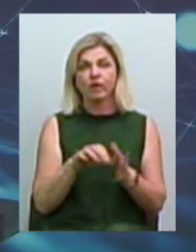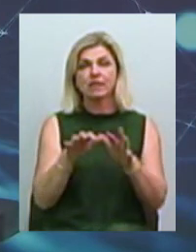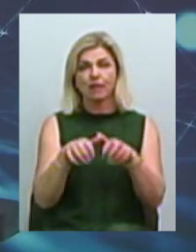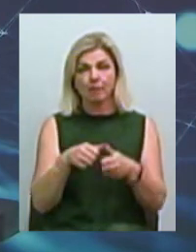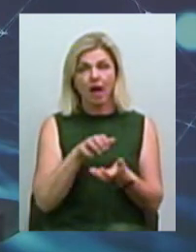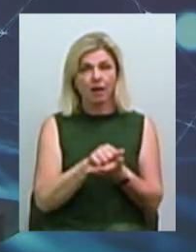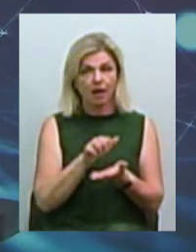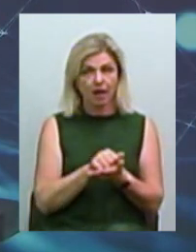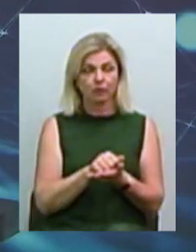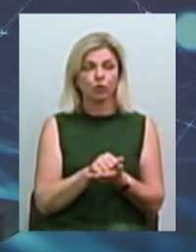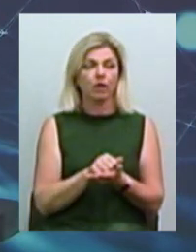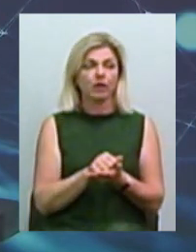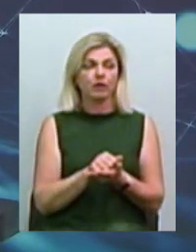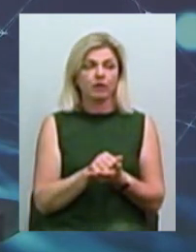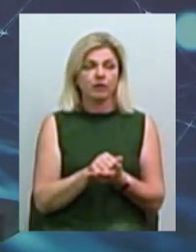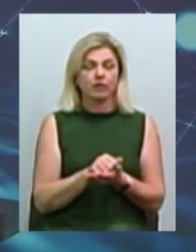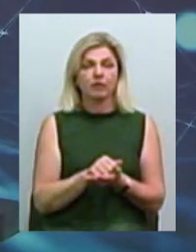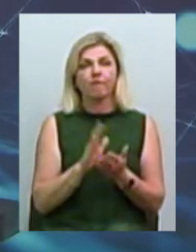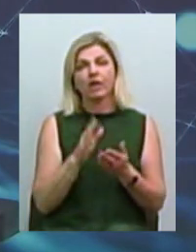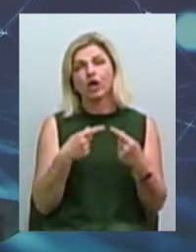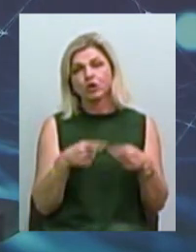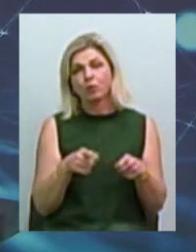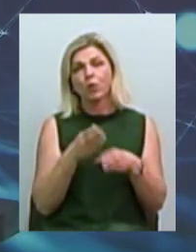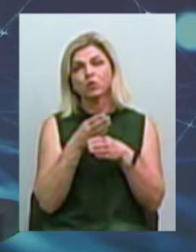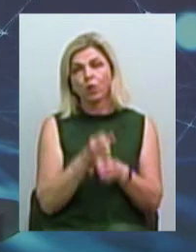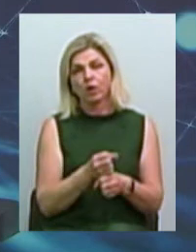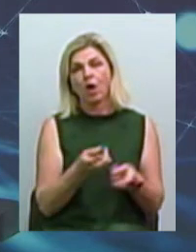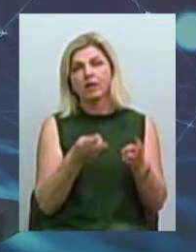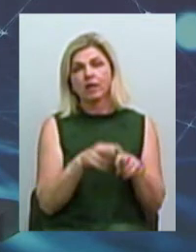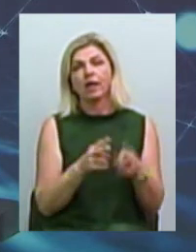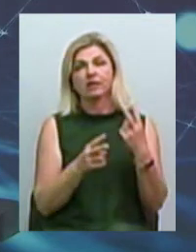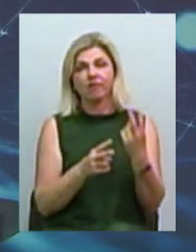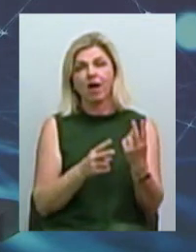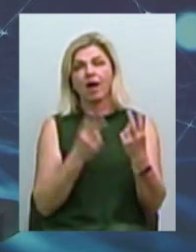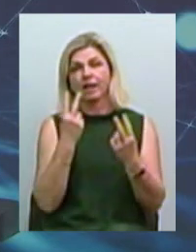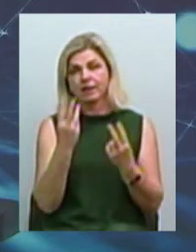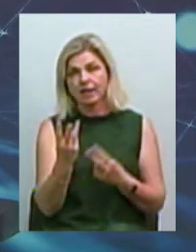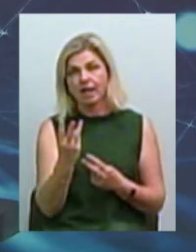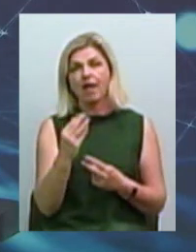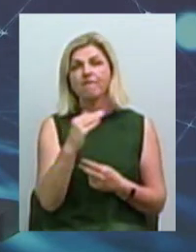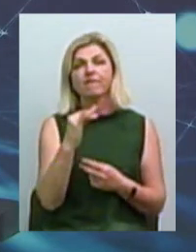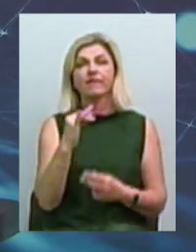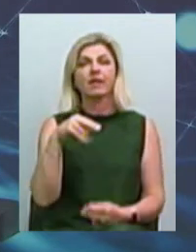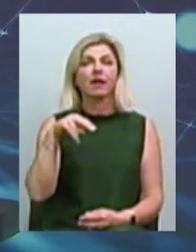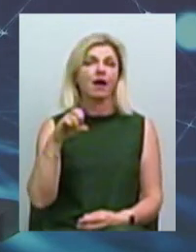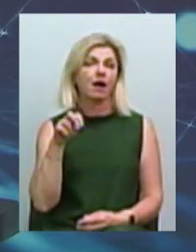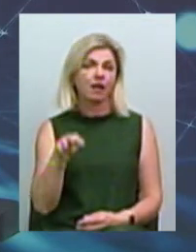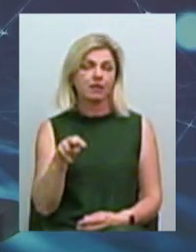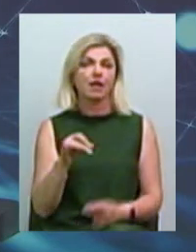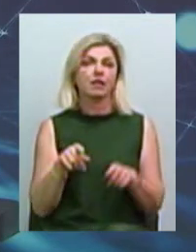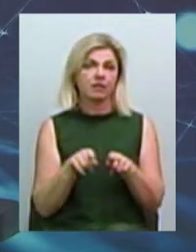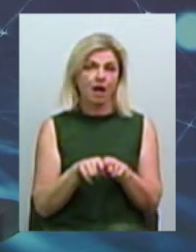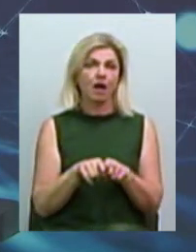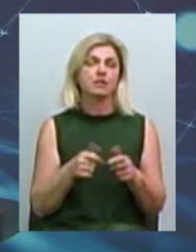оренду цілісний майновий комплекс. В іншому скоротити, залишити 2-3 філіали і таким чином